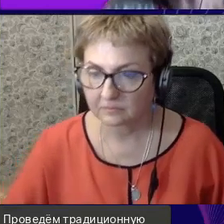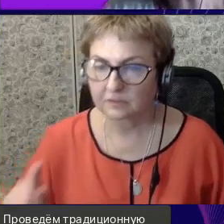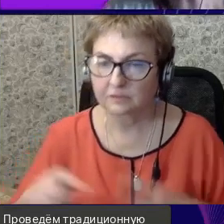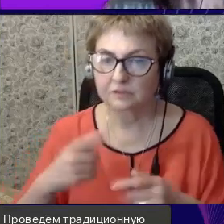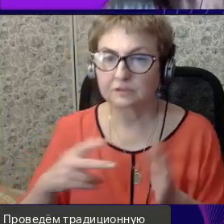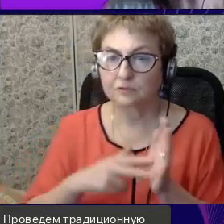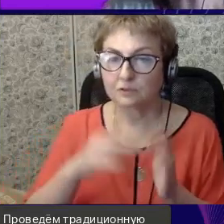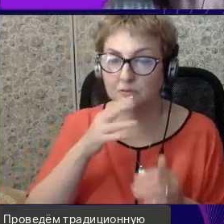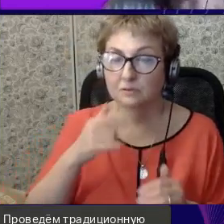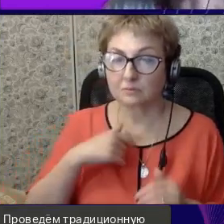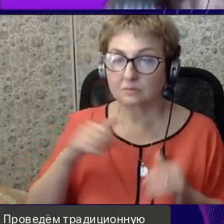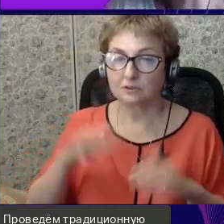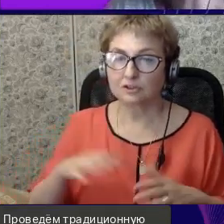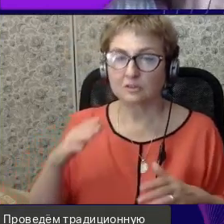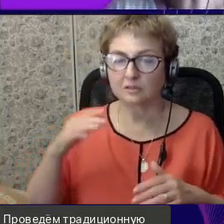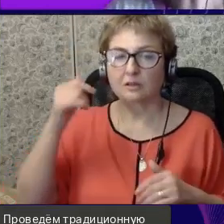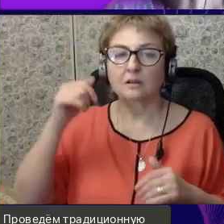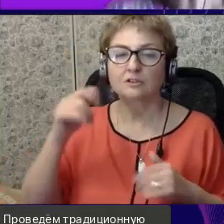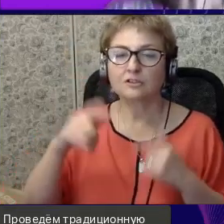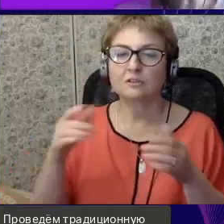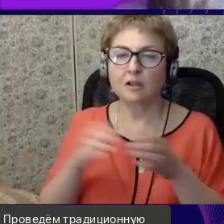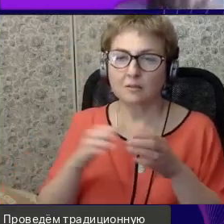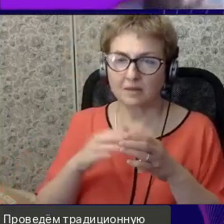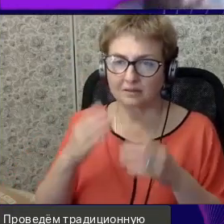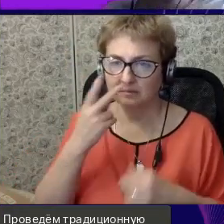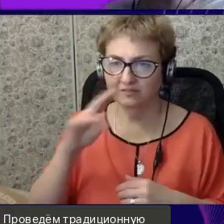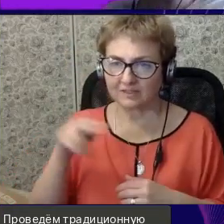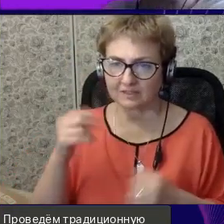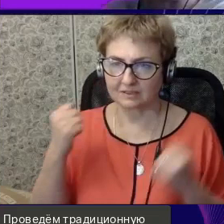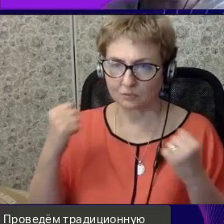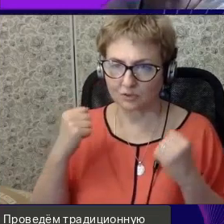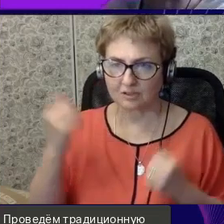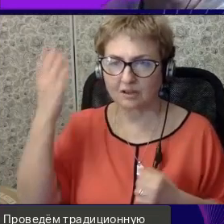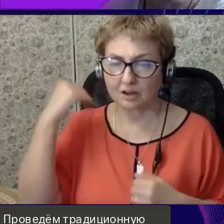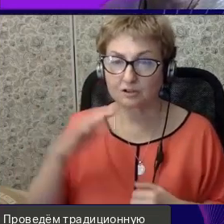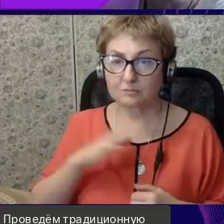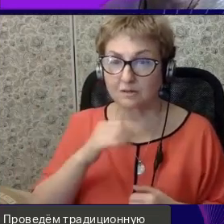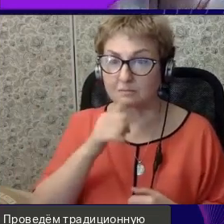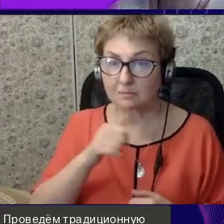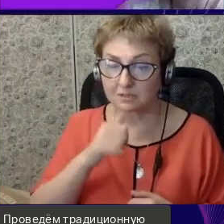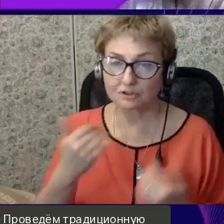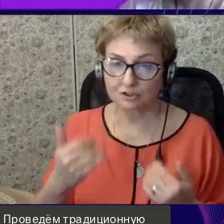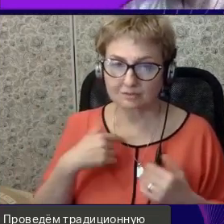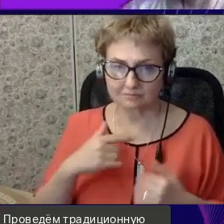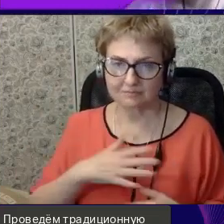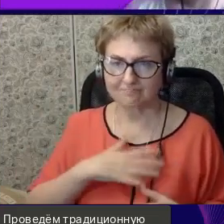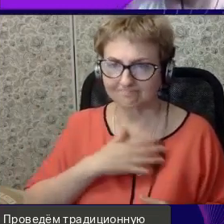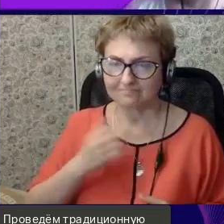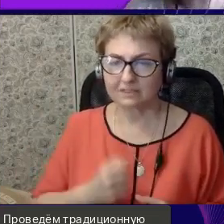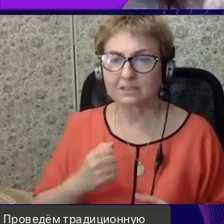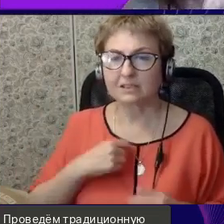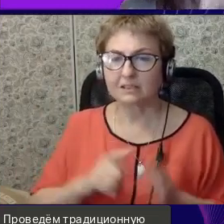8 лет нашей деятельности, мы пришли к эффективной работе с командными видами спорта. Вот, то